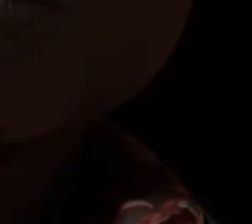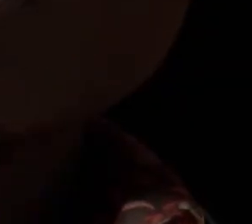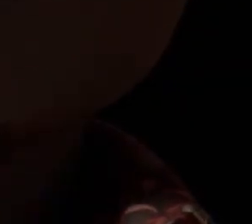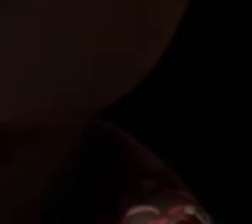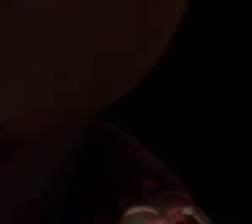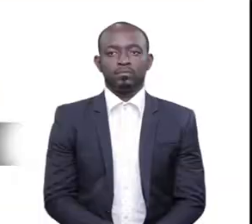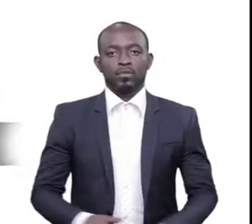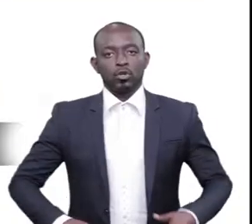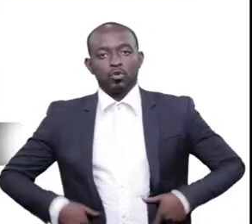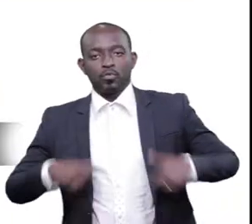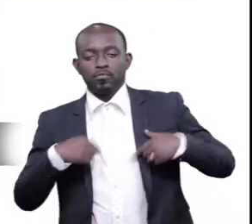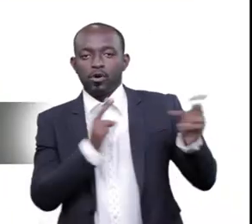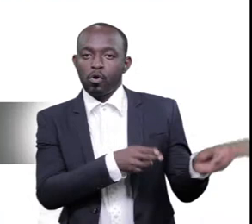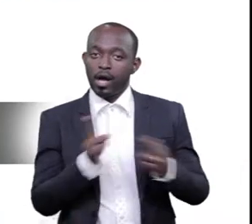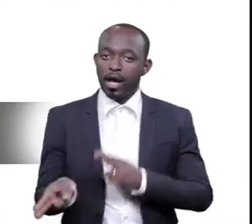buzima busanzwe